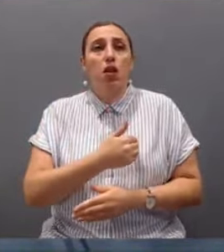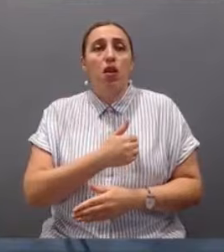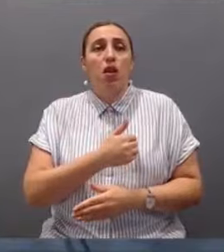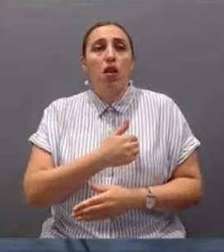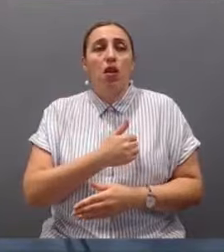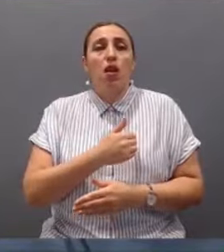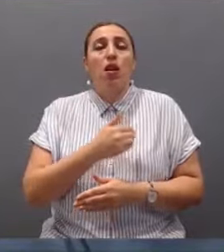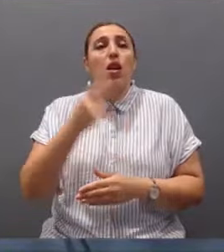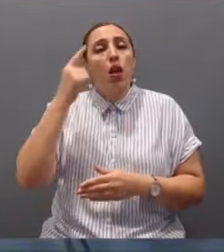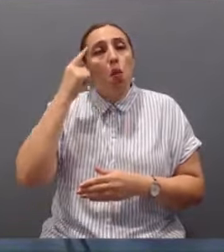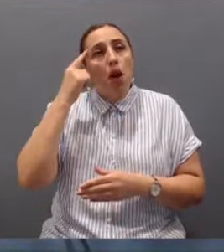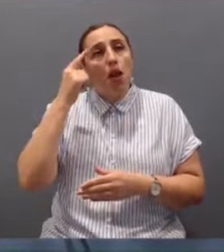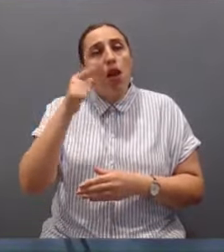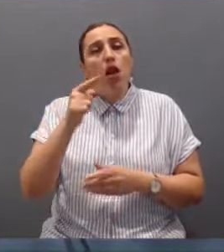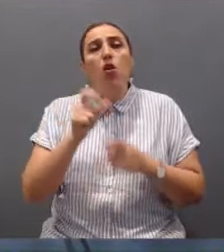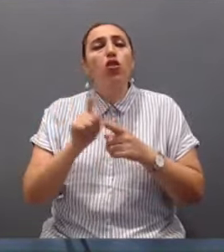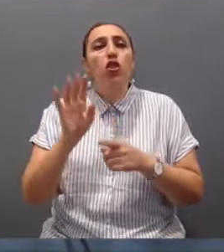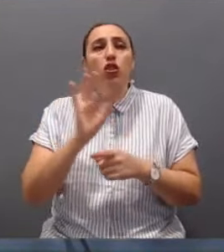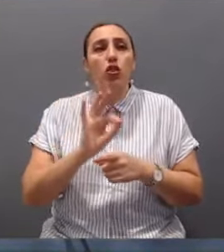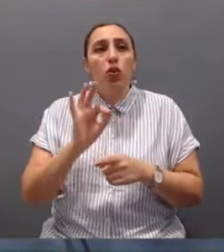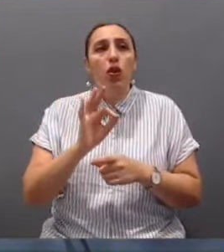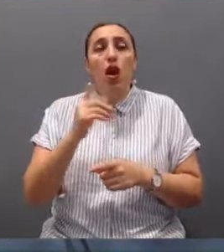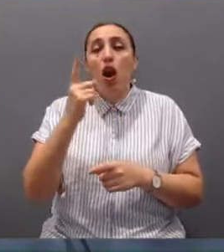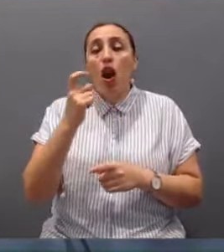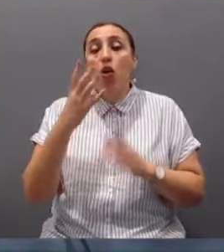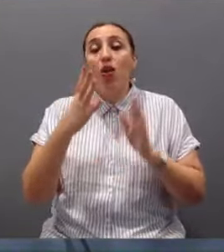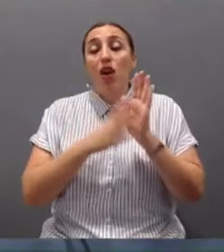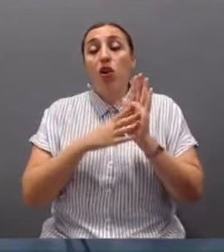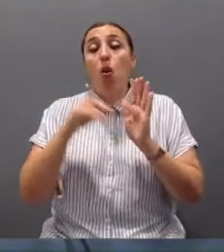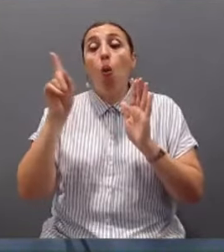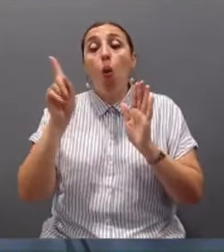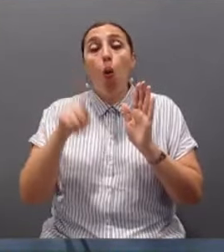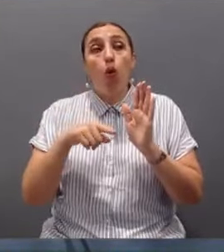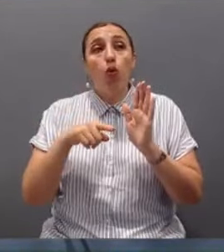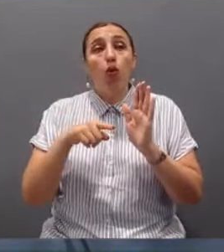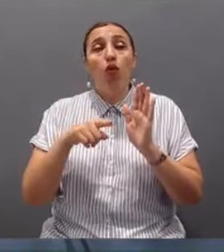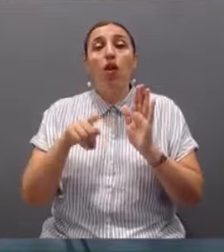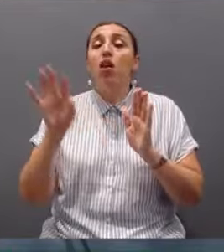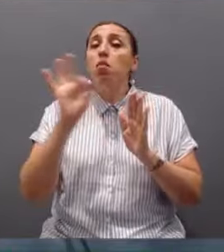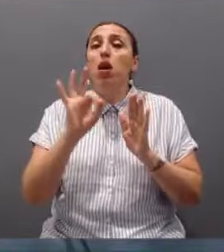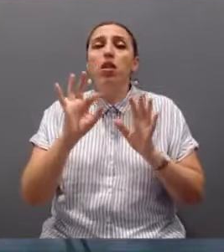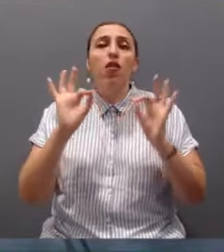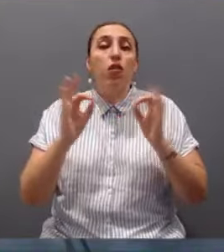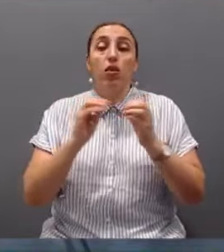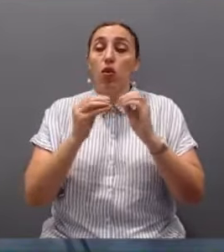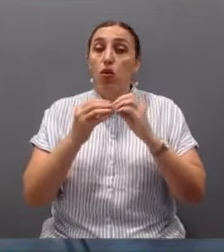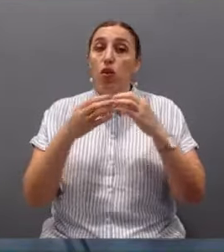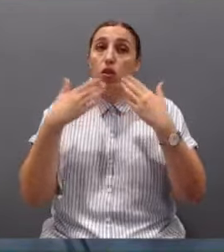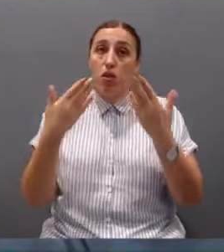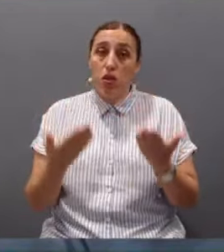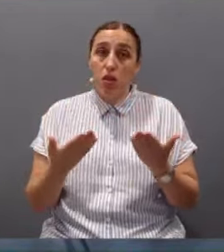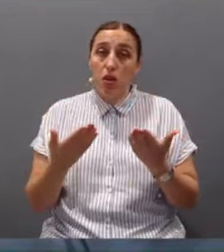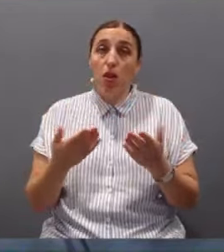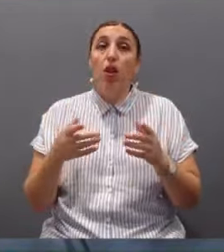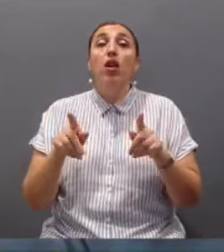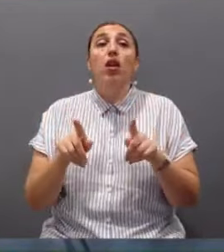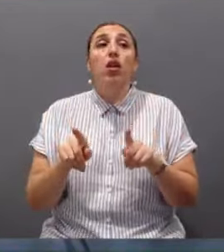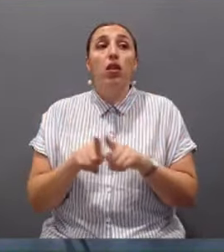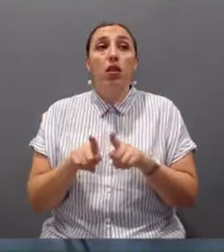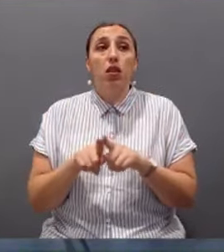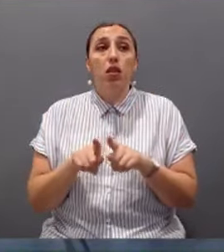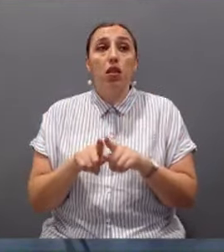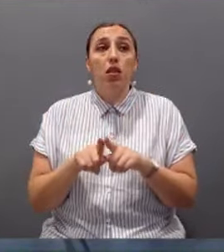3-րդ հարցը, եթե թույլ տաք, տեսեք, դիցուկ 149-րդ հոդվածի հետ կոնֆլիկտ չկա, դիցուկ, հա, չնայած ես